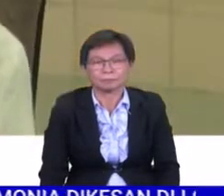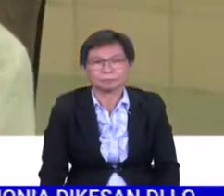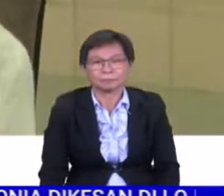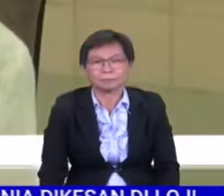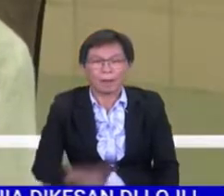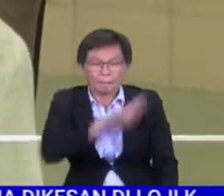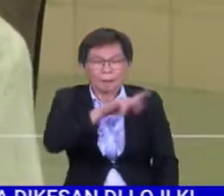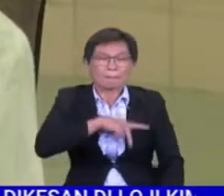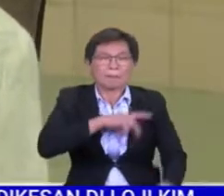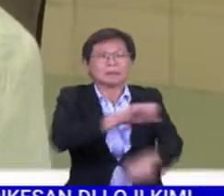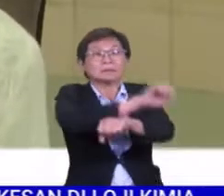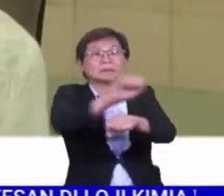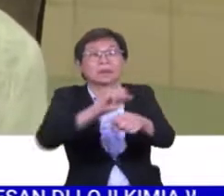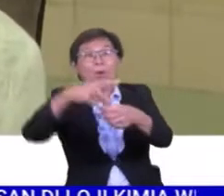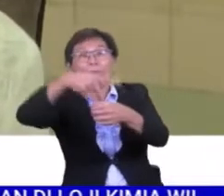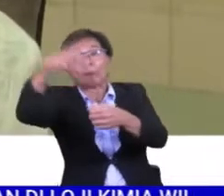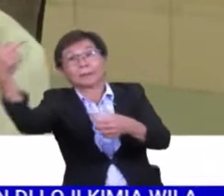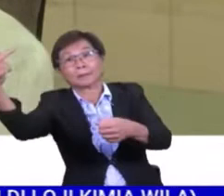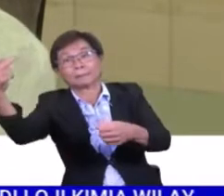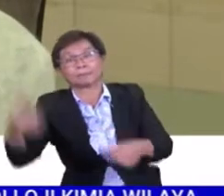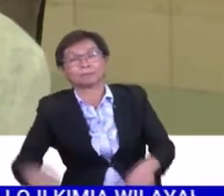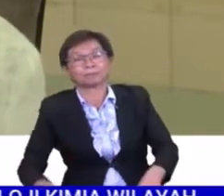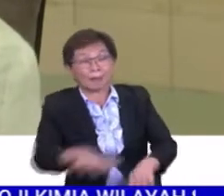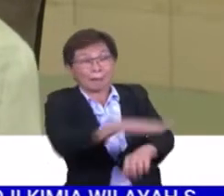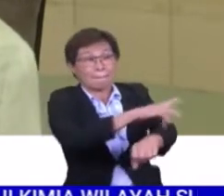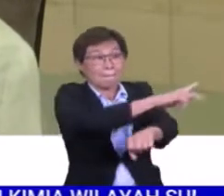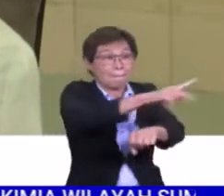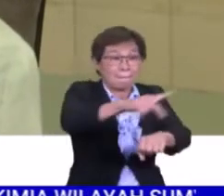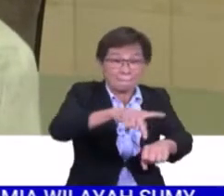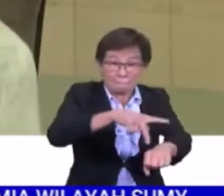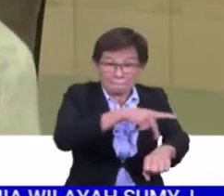Pemilik-pemilik sawah padi bendang untuk